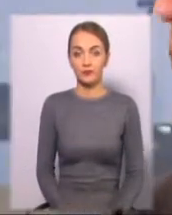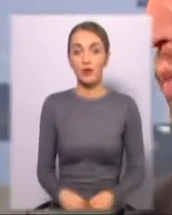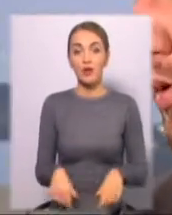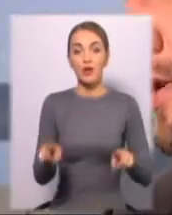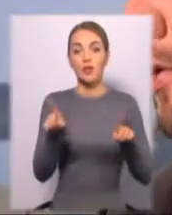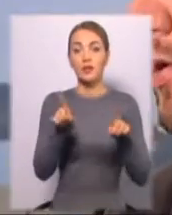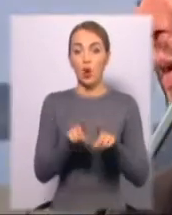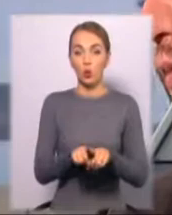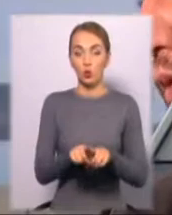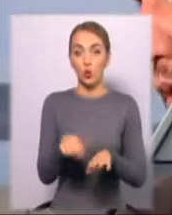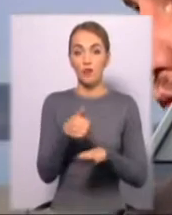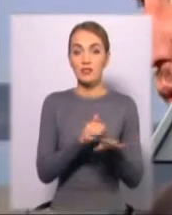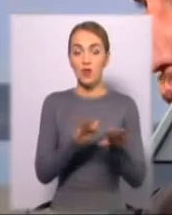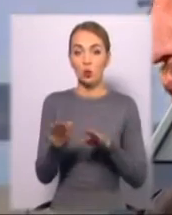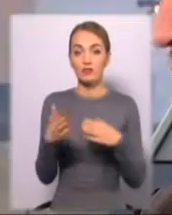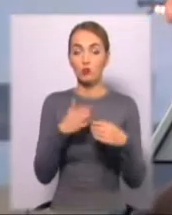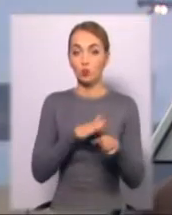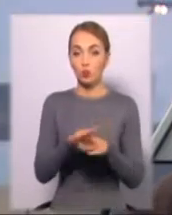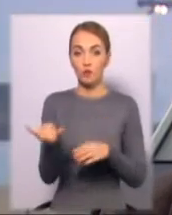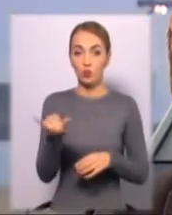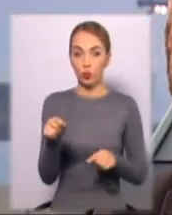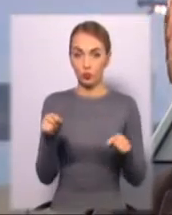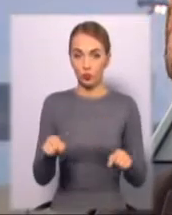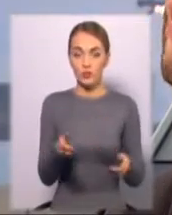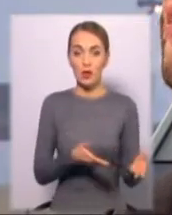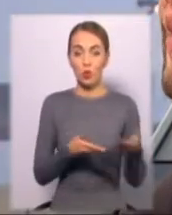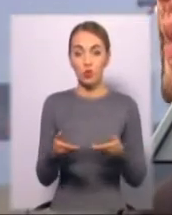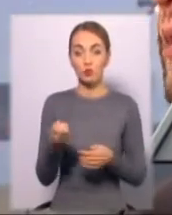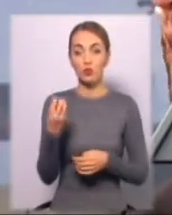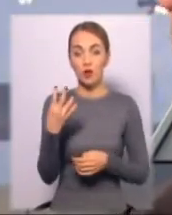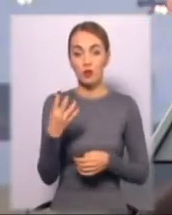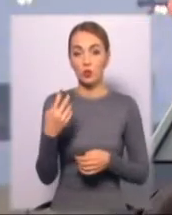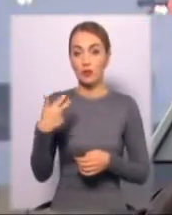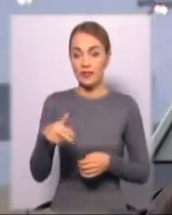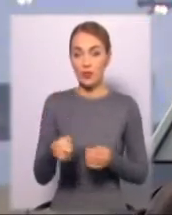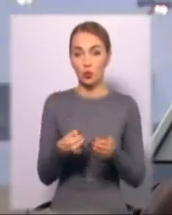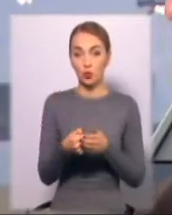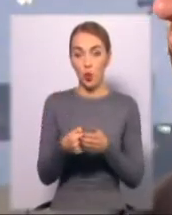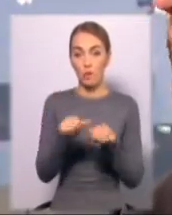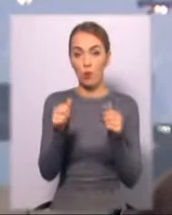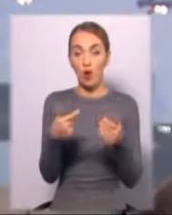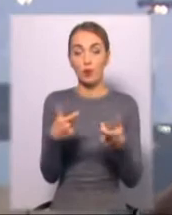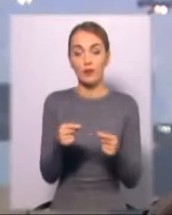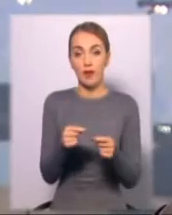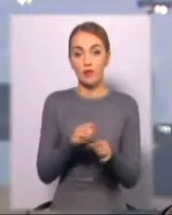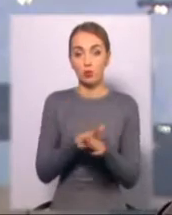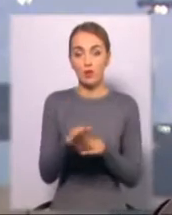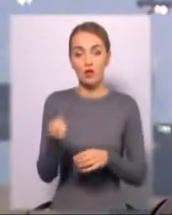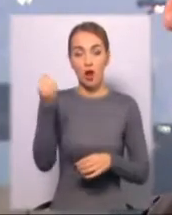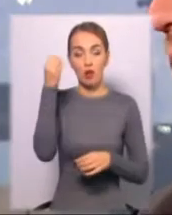Також головні заходи, очевидно, відбудуться в суботу тут. Запрошуємо на 14:30 до меморіалу, де відбудуться жалобні заходи за